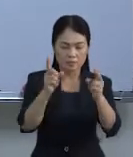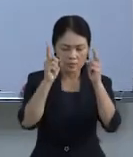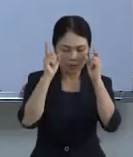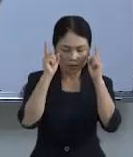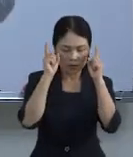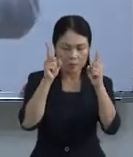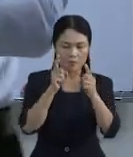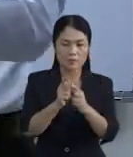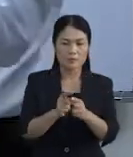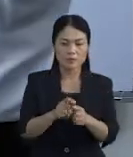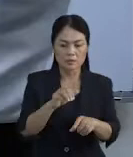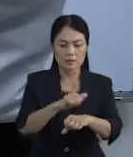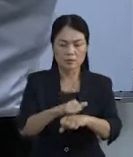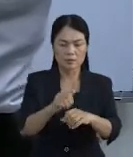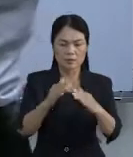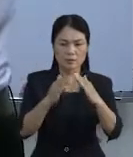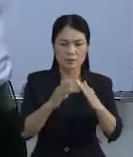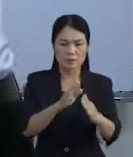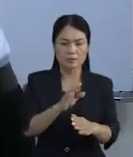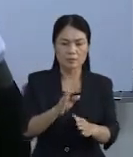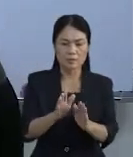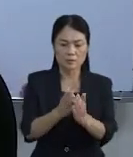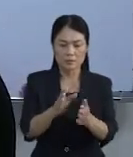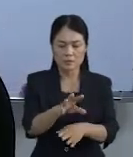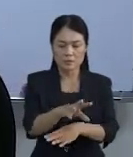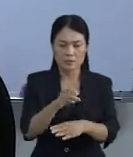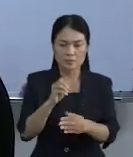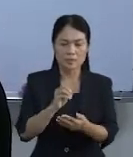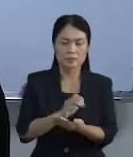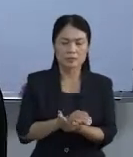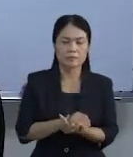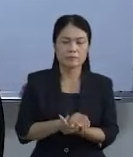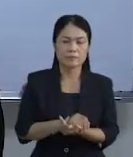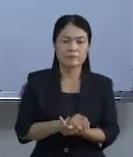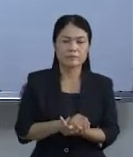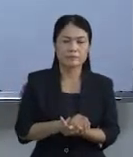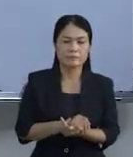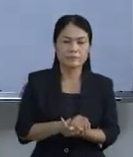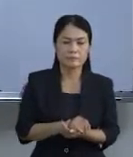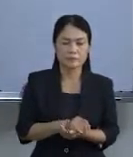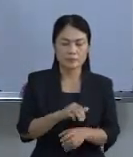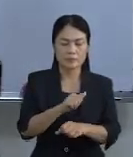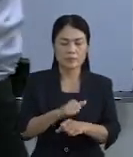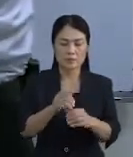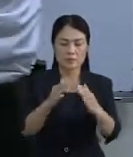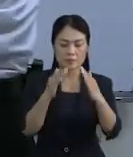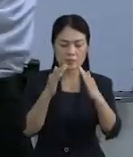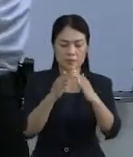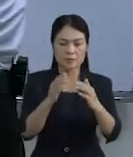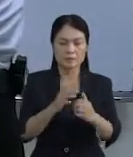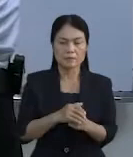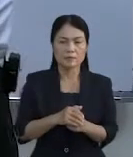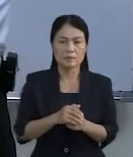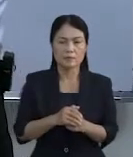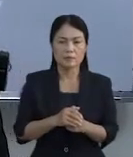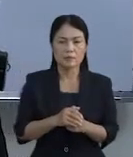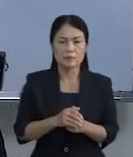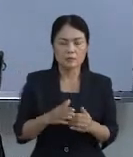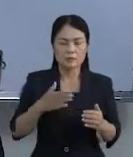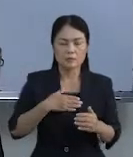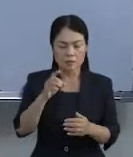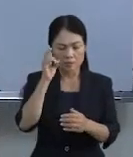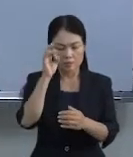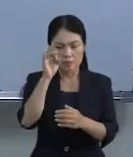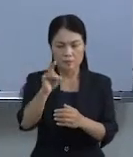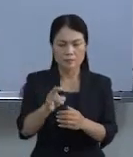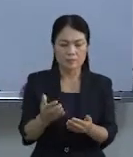á bà cú miễn cạch ca tê chấn con giờ ta thư mò chỉ lo nè con á bà cạch ca tê cô mơ máu hai trăm là cũng bị vô rồi bị